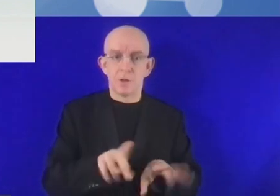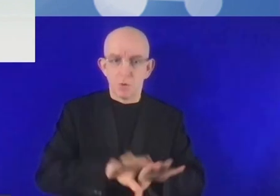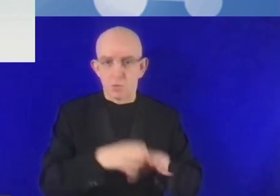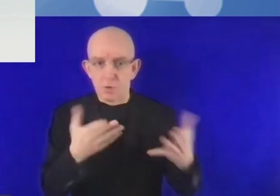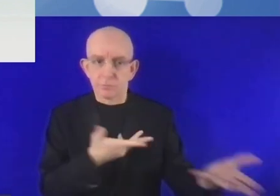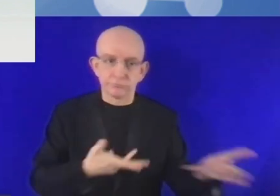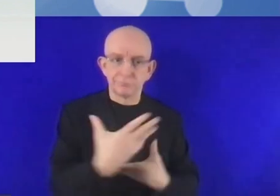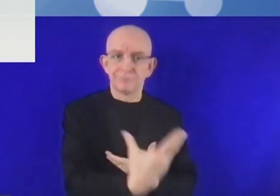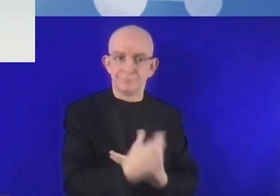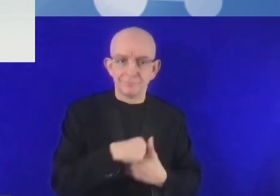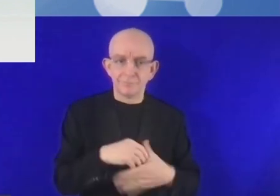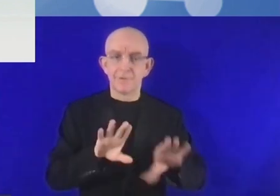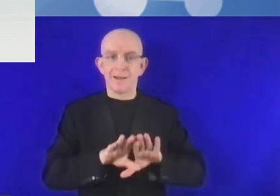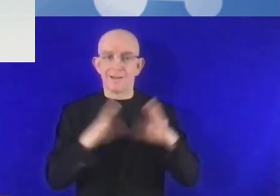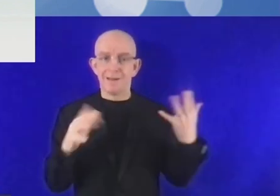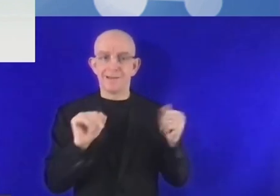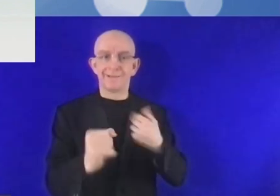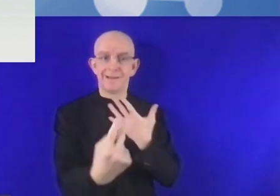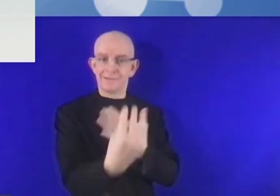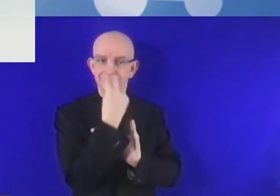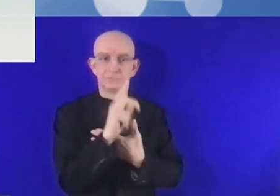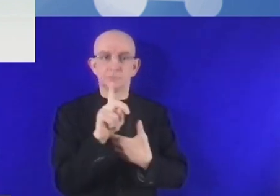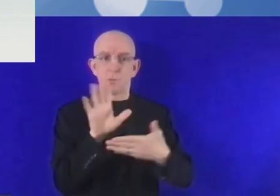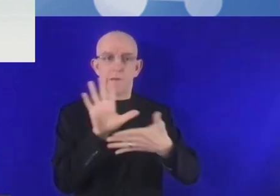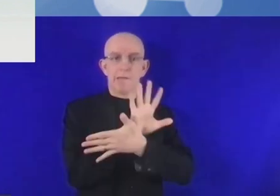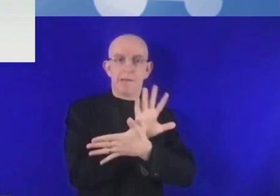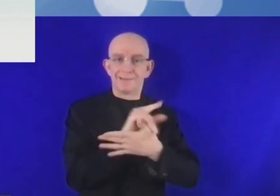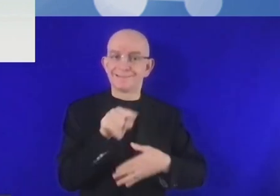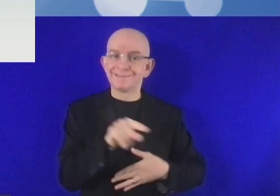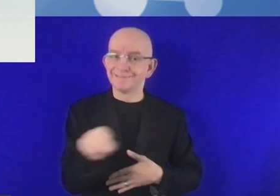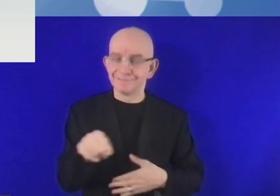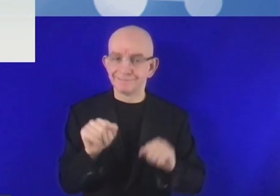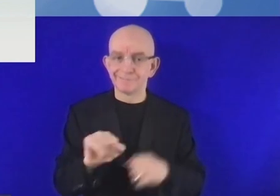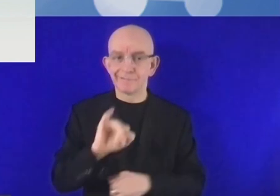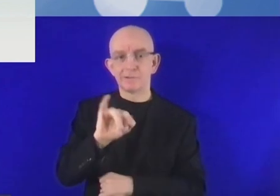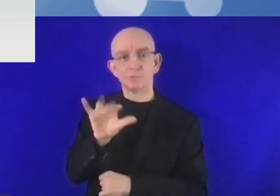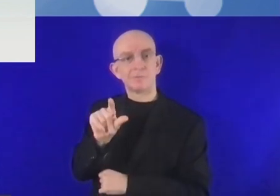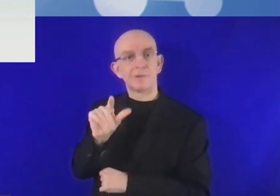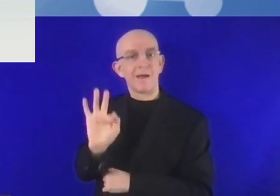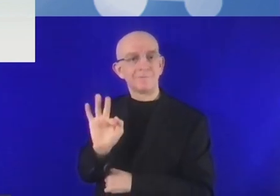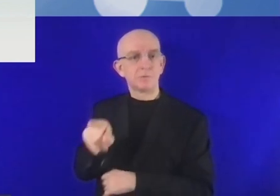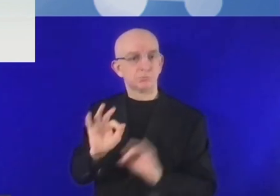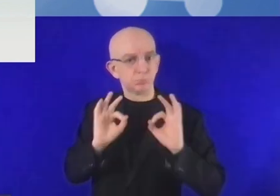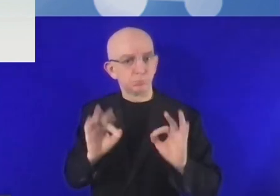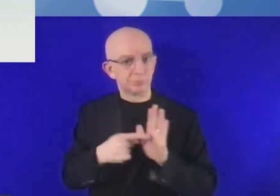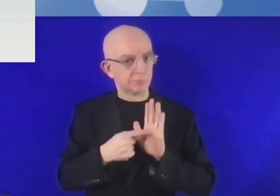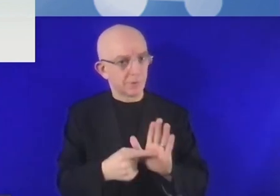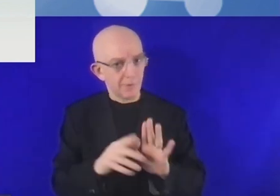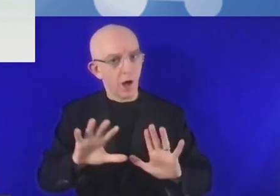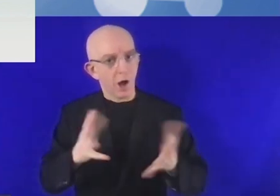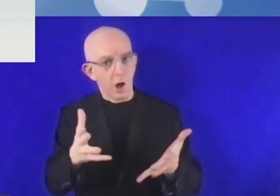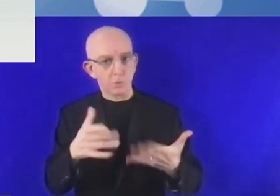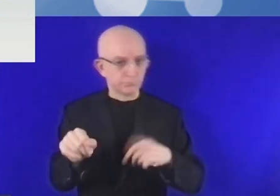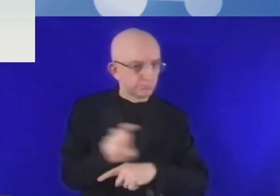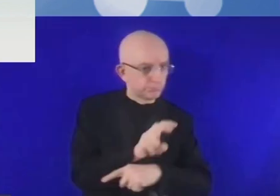rozwija się, starając się sprostać potrzebom zmieniającego się świata. Pamiętajmy, że wartości i